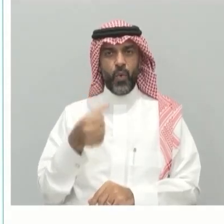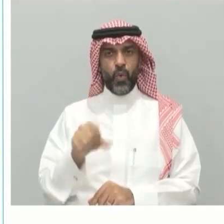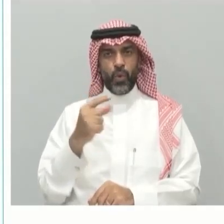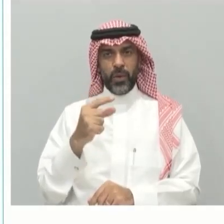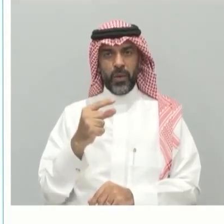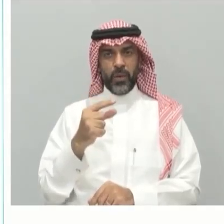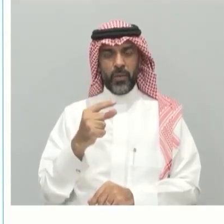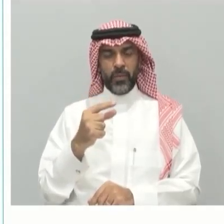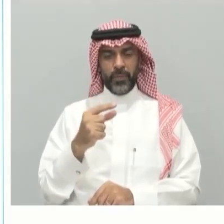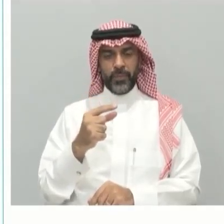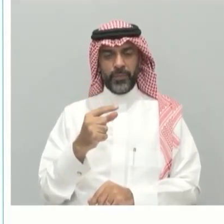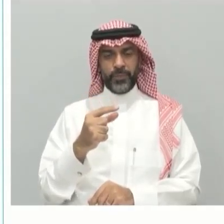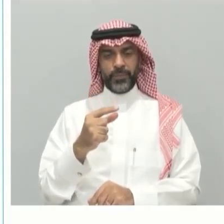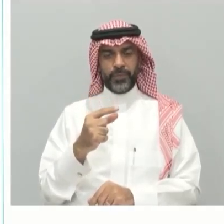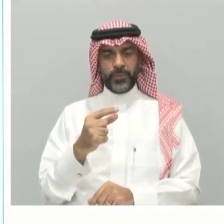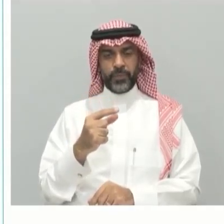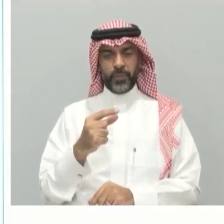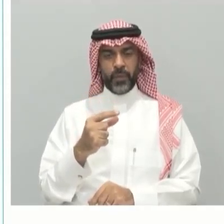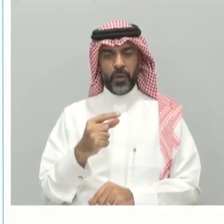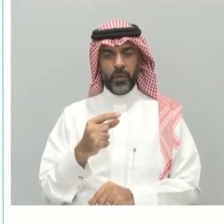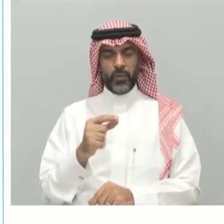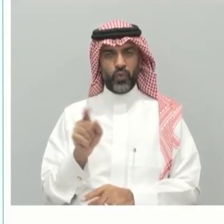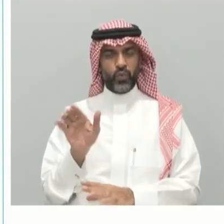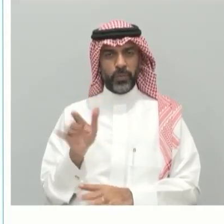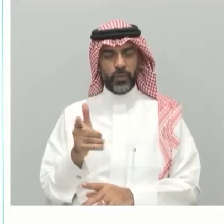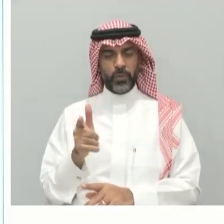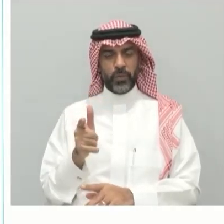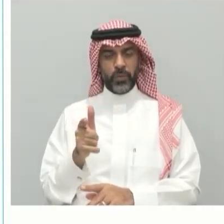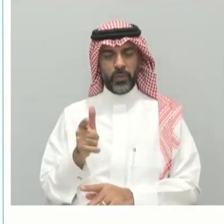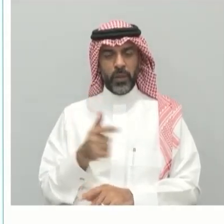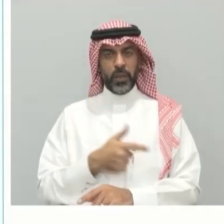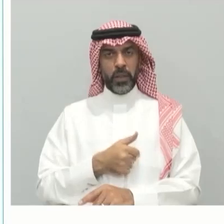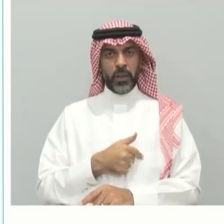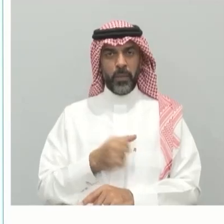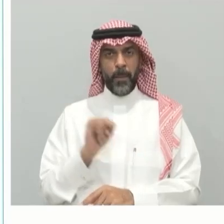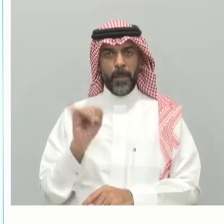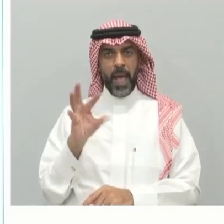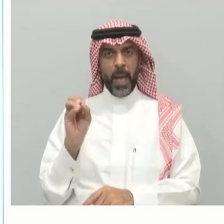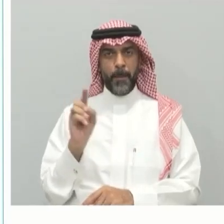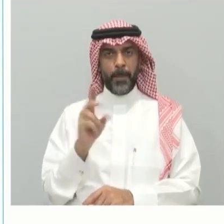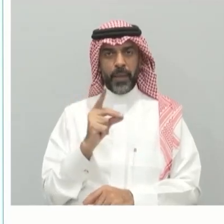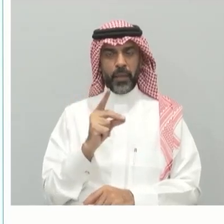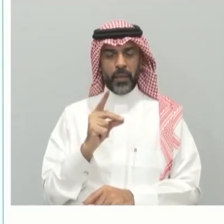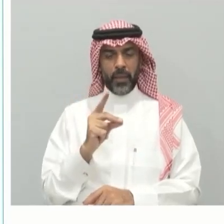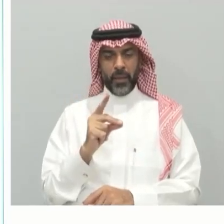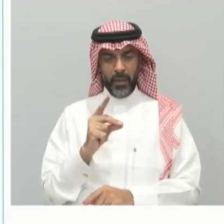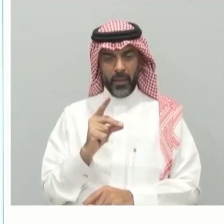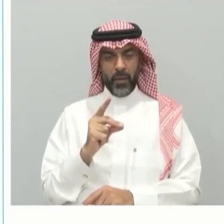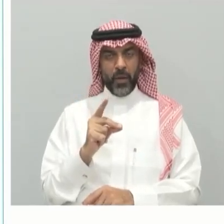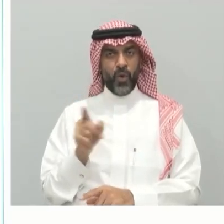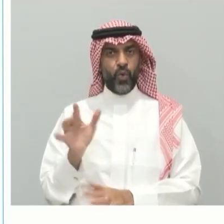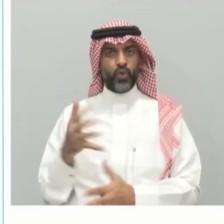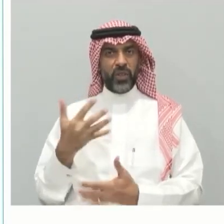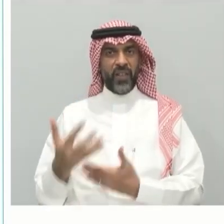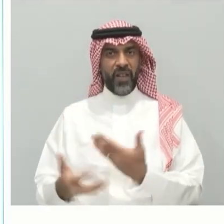الكاثود طيب الكاثود ايش عنده لاحظ ان الكاثود ايش عنده الكاثود سميناه مهبط كذلك صح طيب ايش اللي عنده هنا